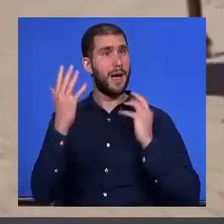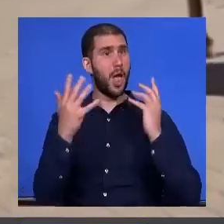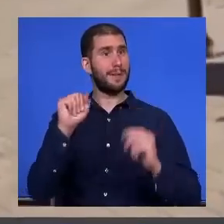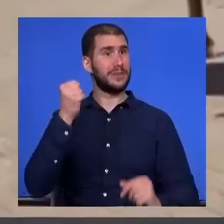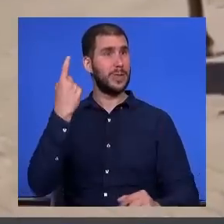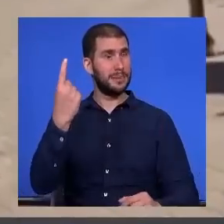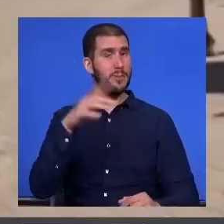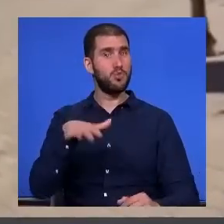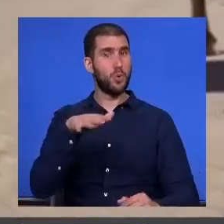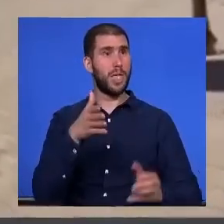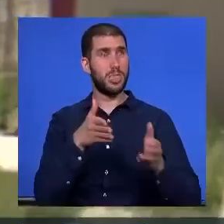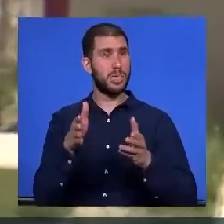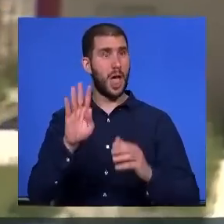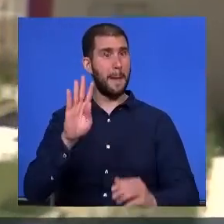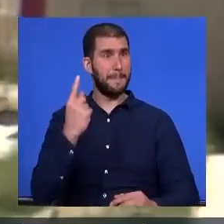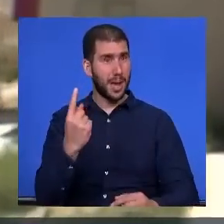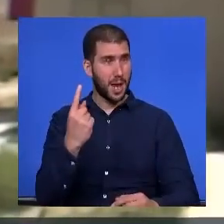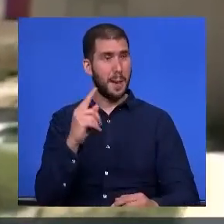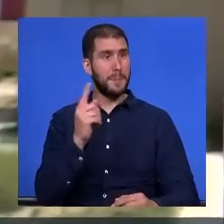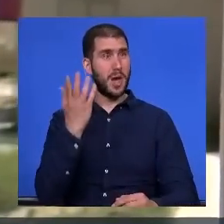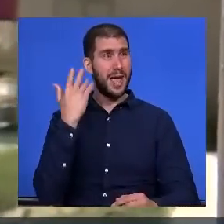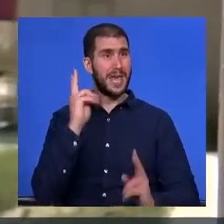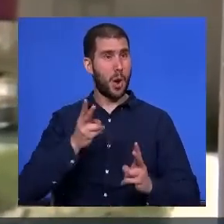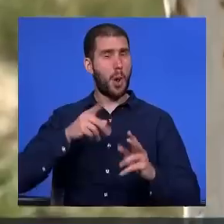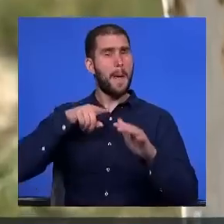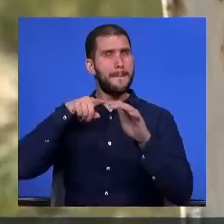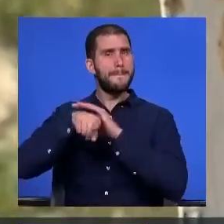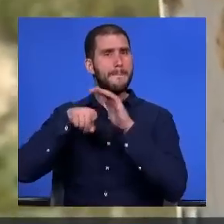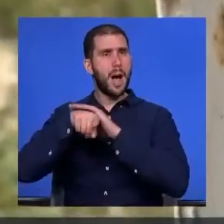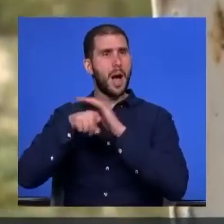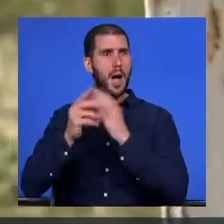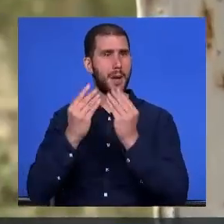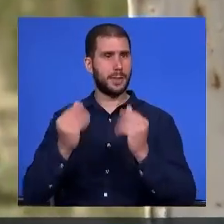הציוני בשכונת נחל בקע, כל מי שהיה יכול, ברח.